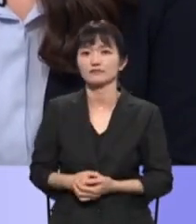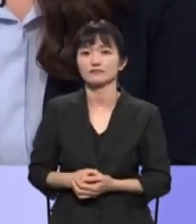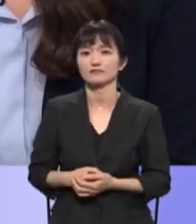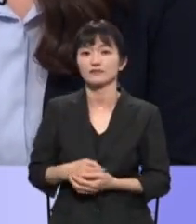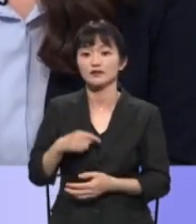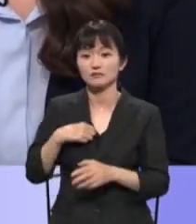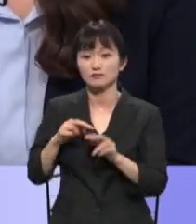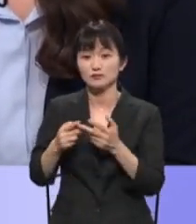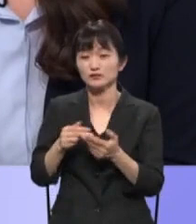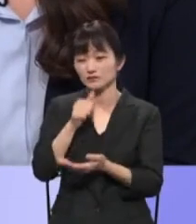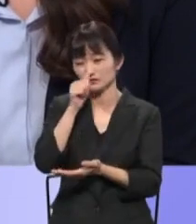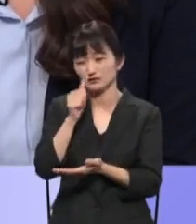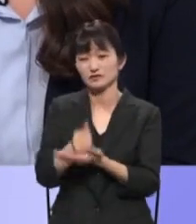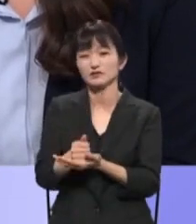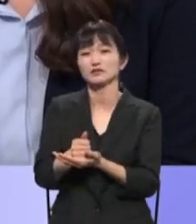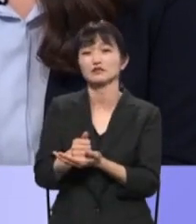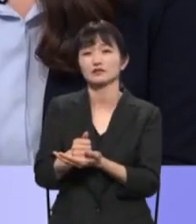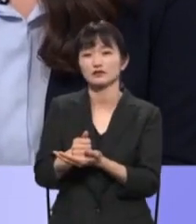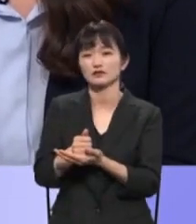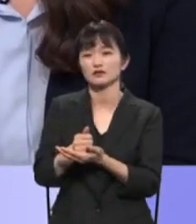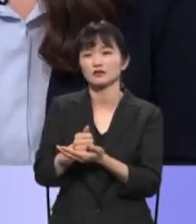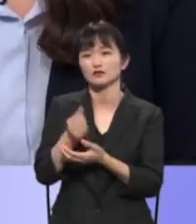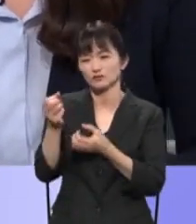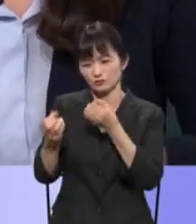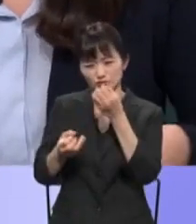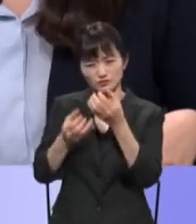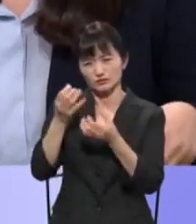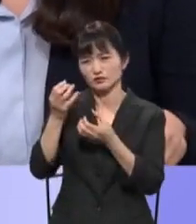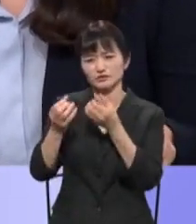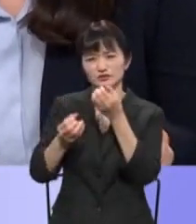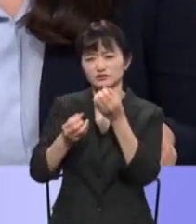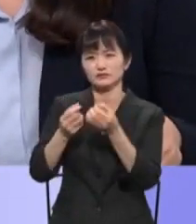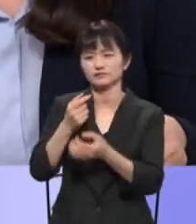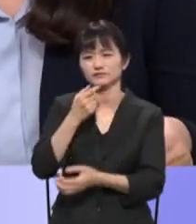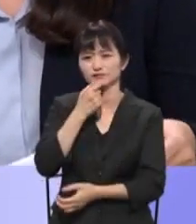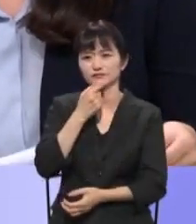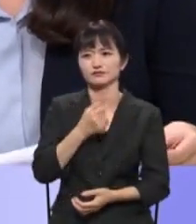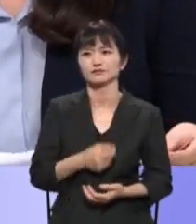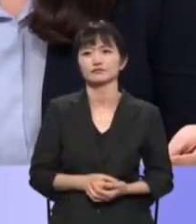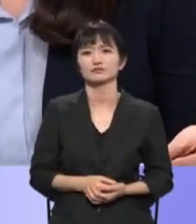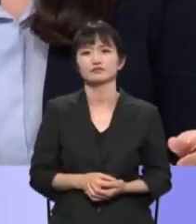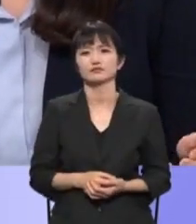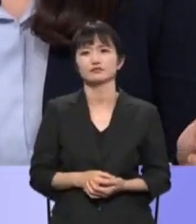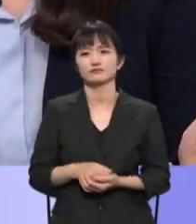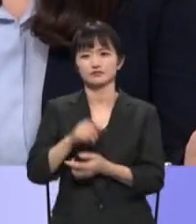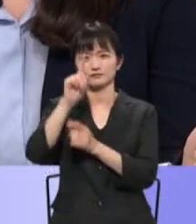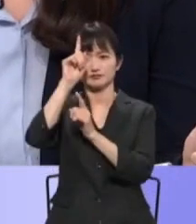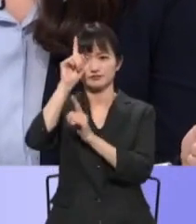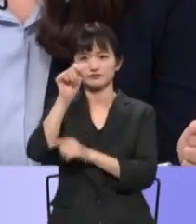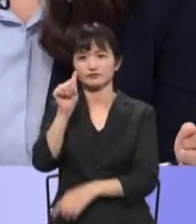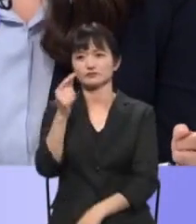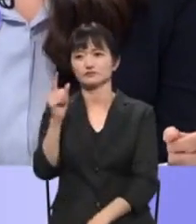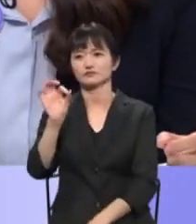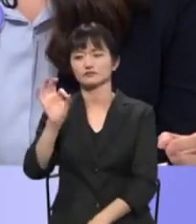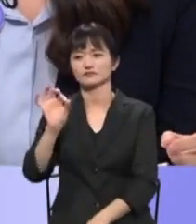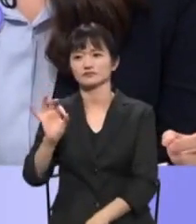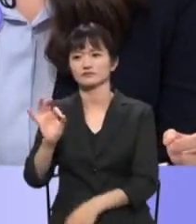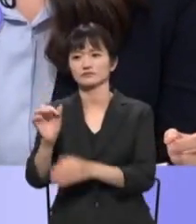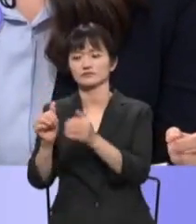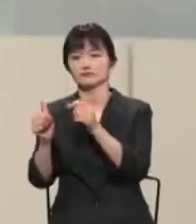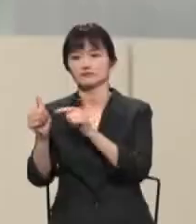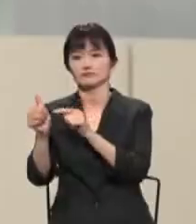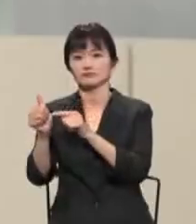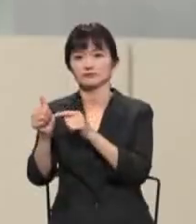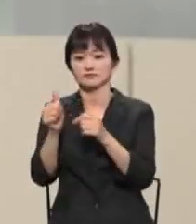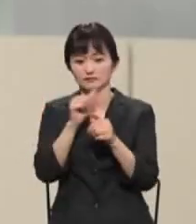것도 못마땅했을 것이다라는 생각을 알겠습니다. 해볼 수 있을 것 같습니다. 그러니까 이화영 전 부지사의 변호인이 없었던 것도 아니고요. 그